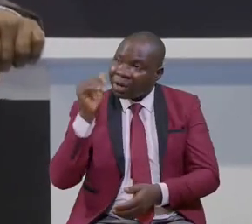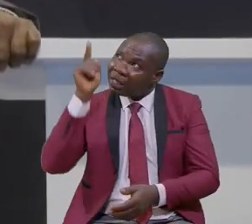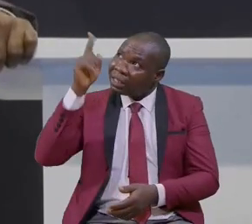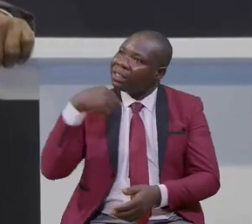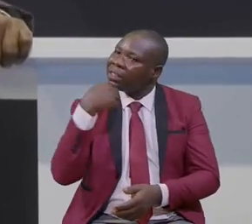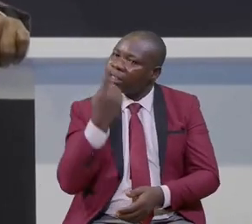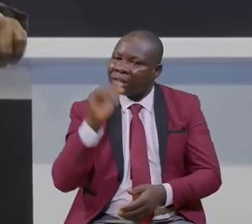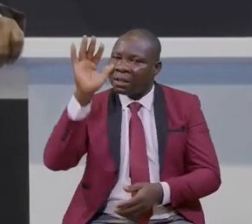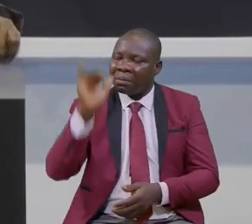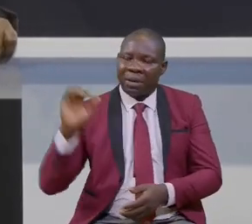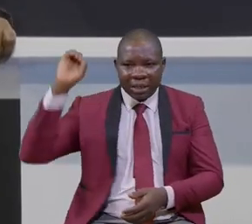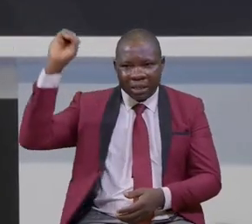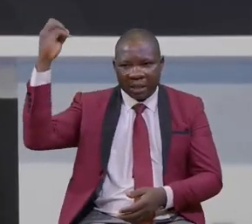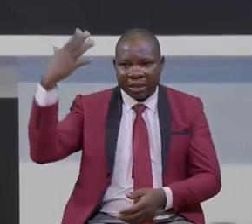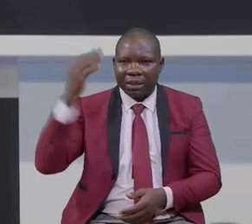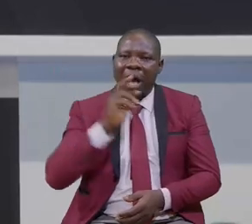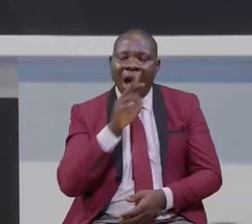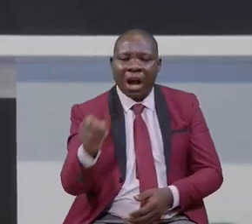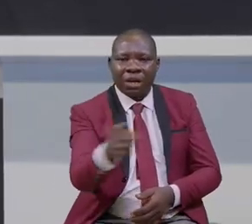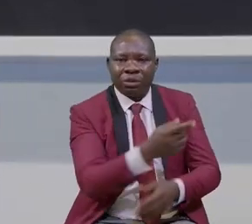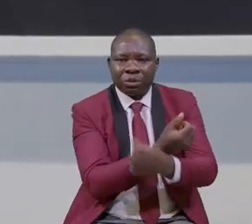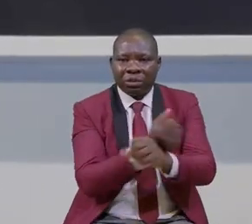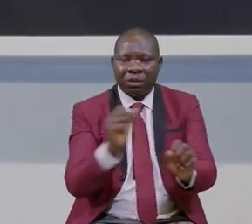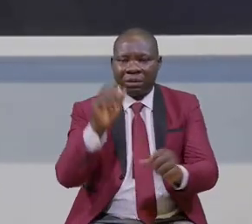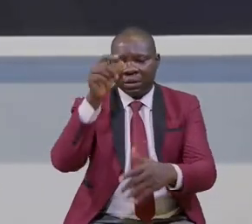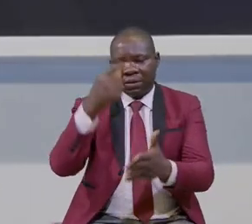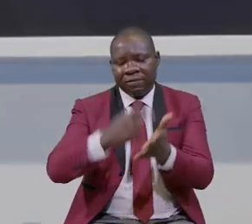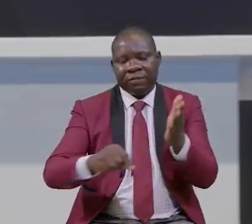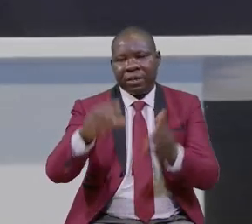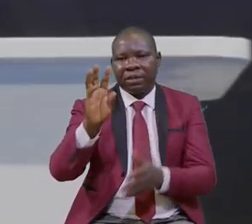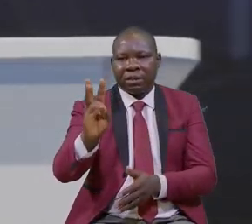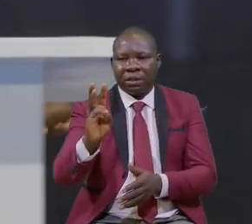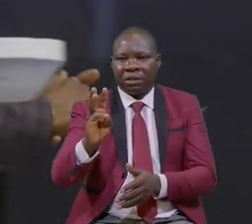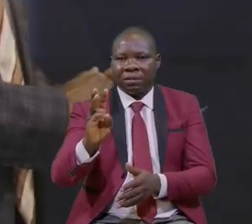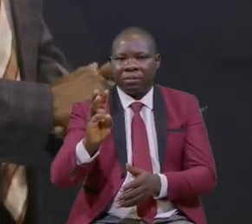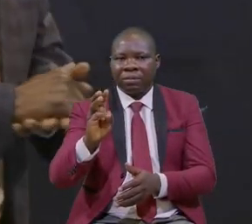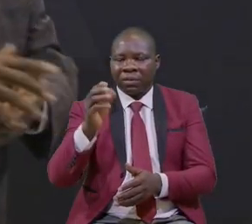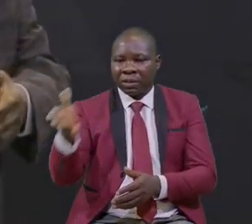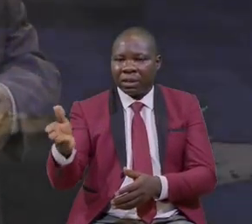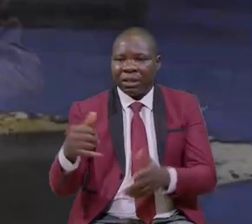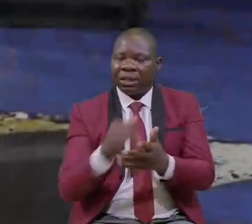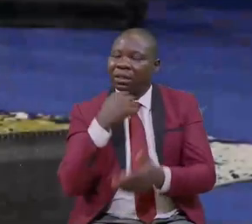dit, c'est par la grâce que vous êtes sauvés. Verset 6, il nous dit,